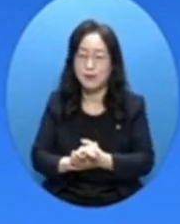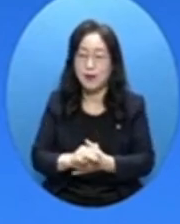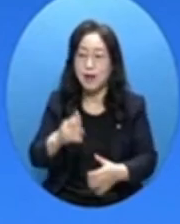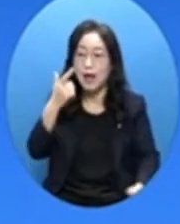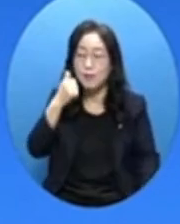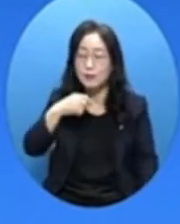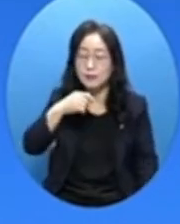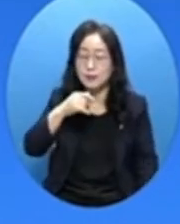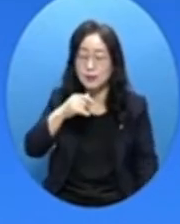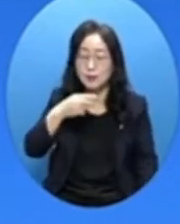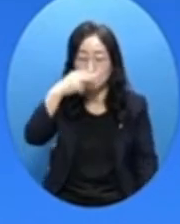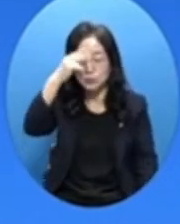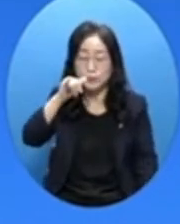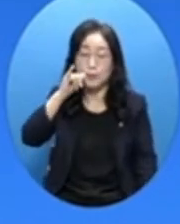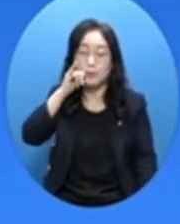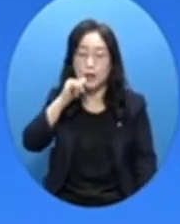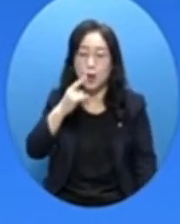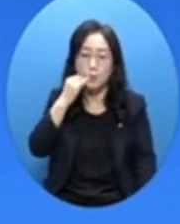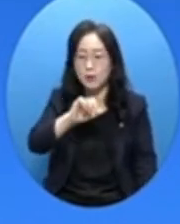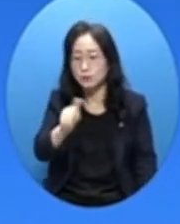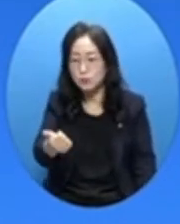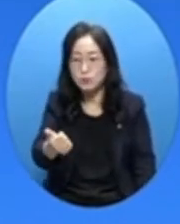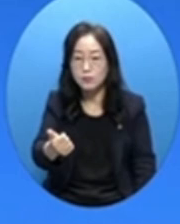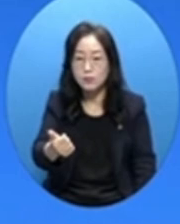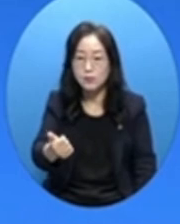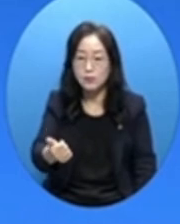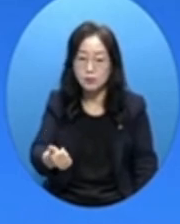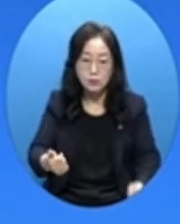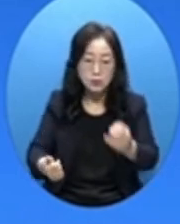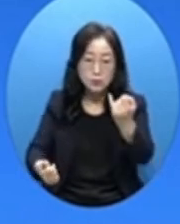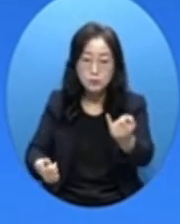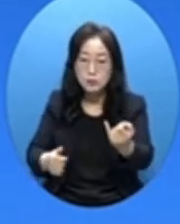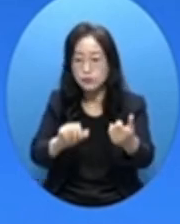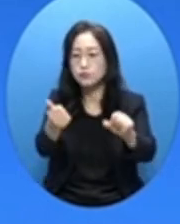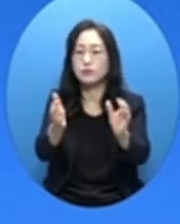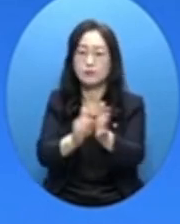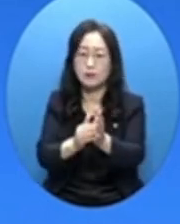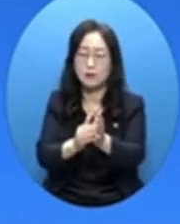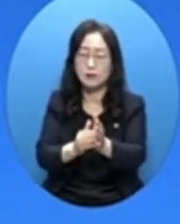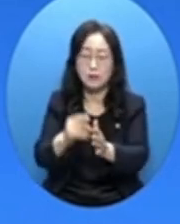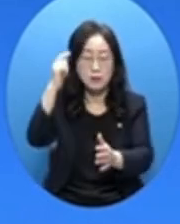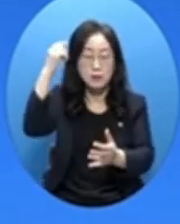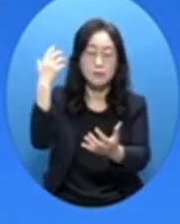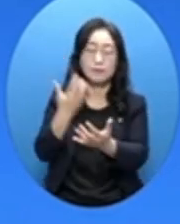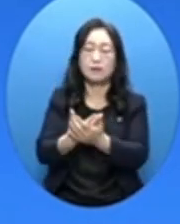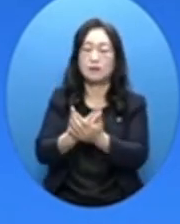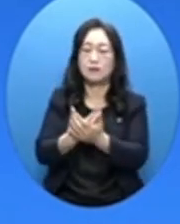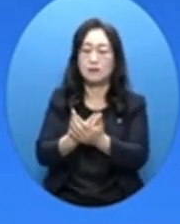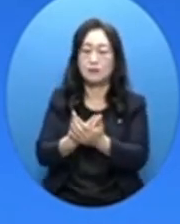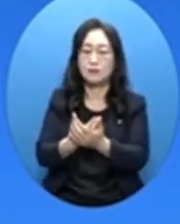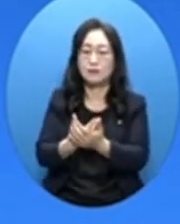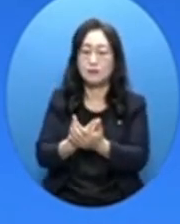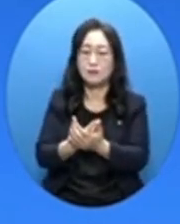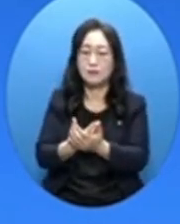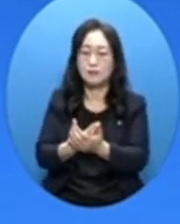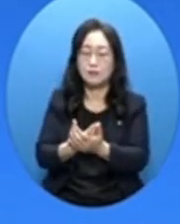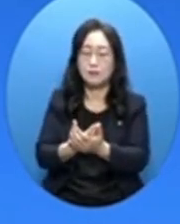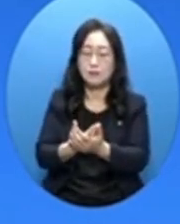아버지는 알코올 중독자고 어머니는 돌아가시고 동생이 또 죽습니다. 그 충격으로 이